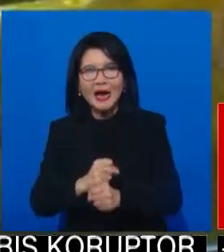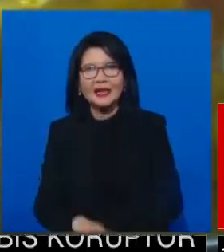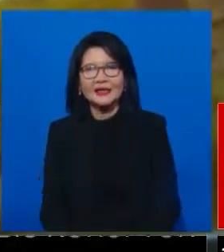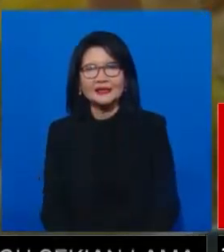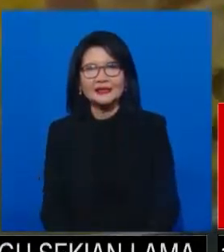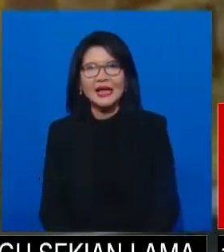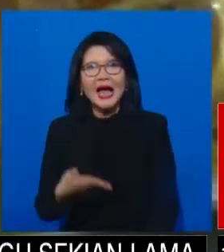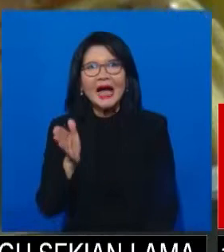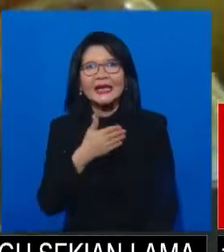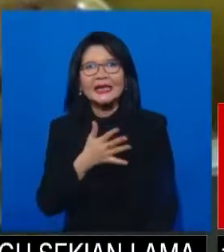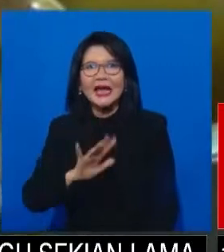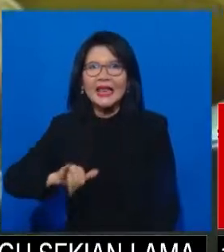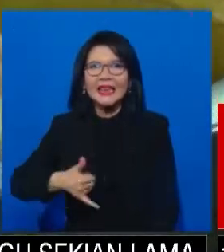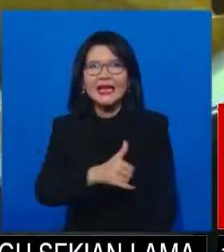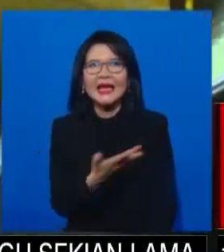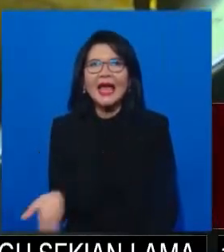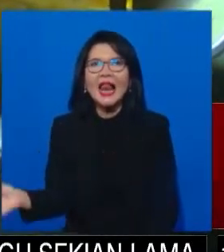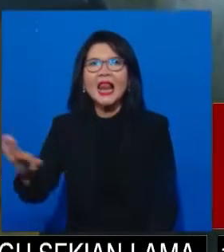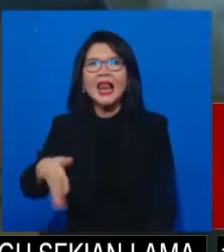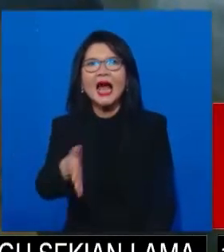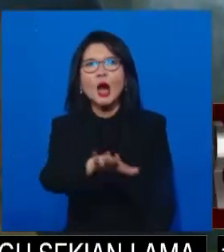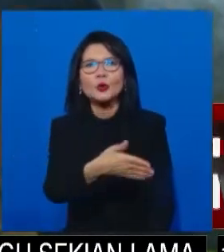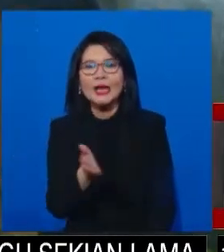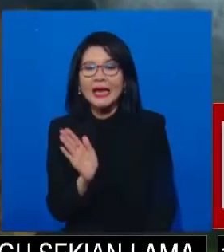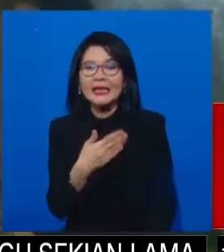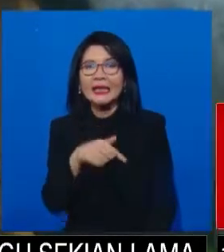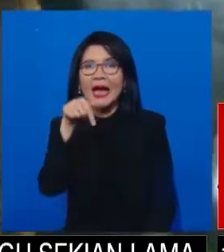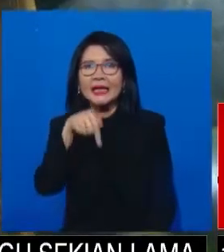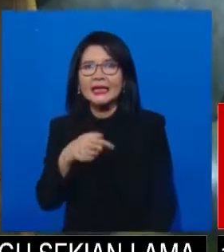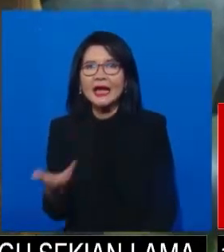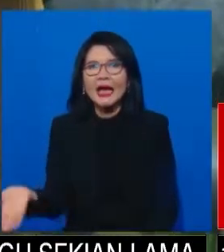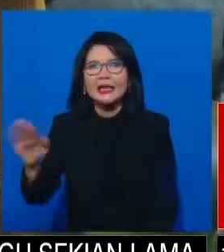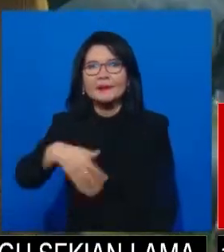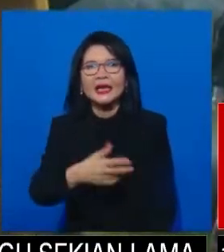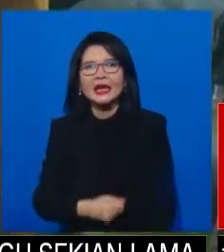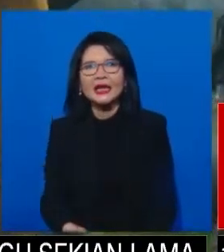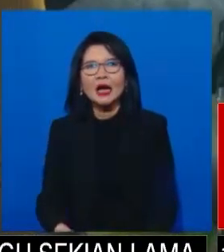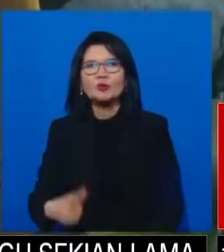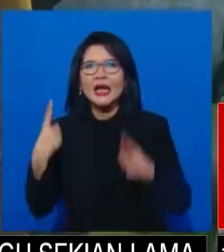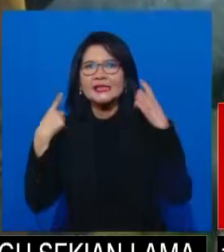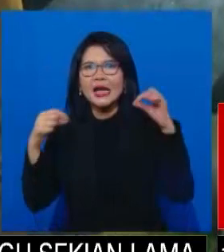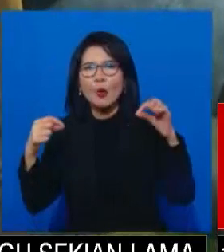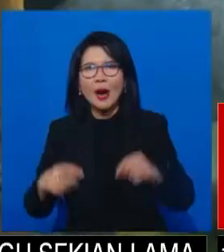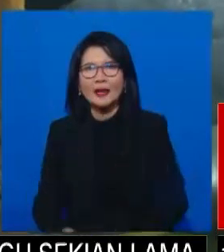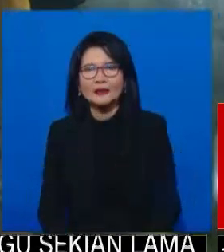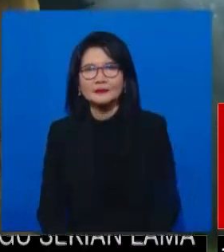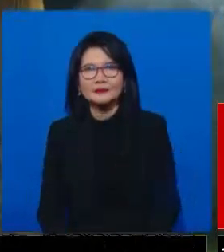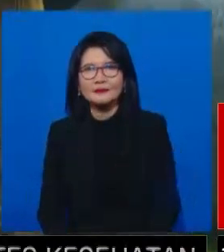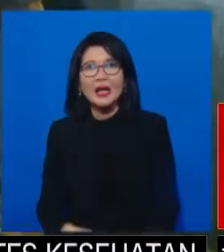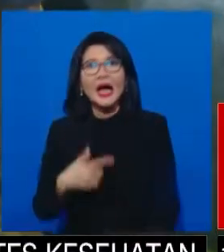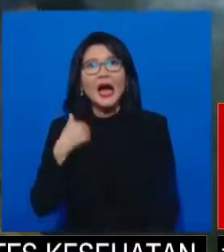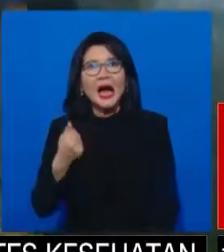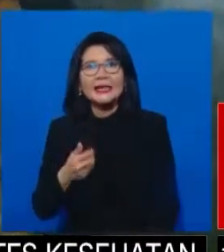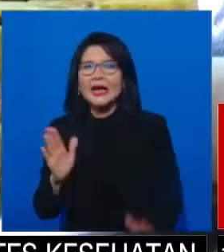dengan ikan lele laut. Sembilang biasa didapatkan di perairan Laut Jawa. Olahan ikan sembilang mudah didapatkan di